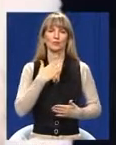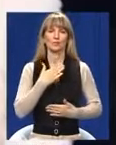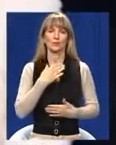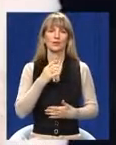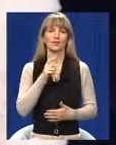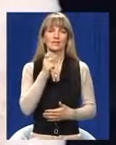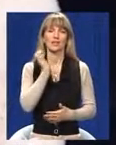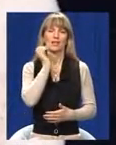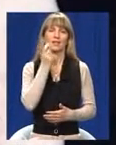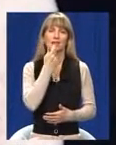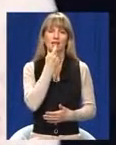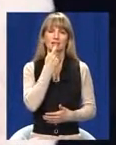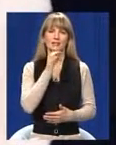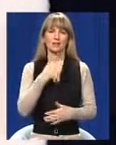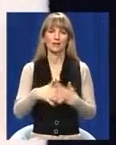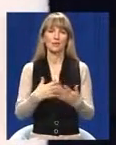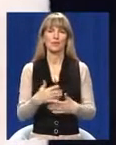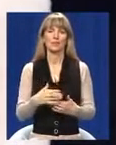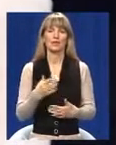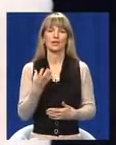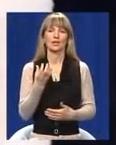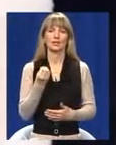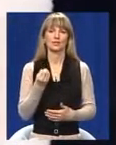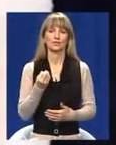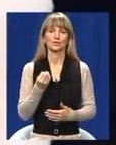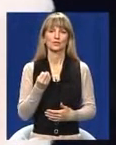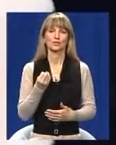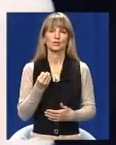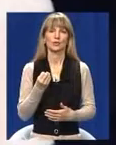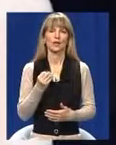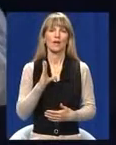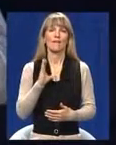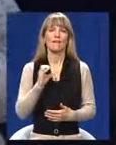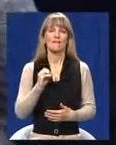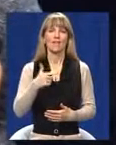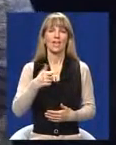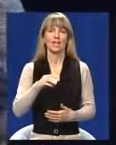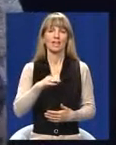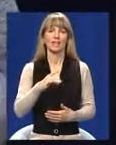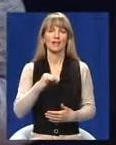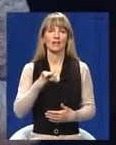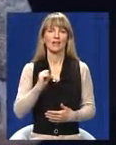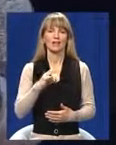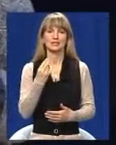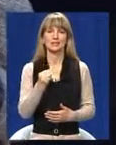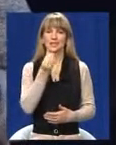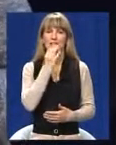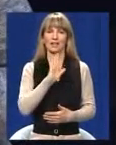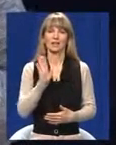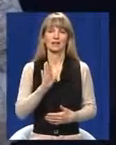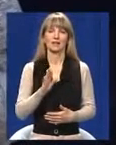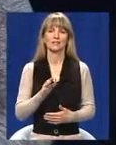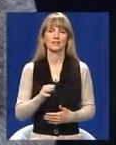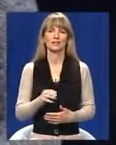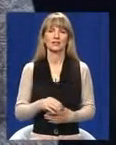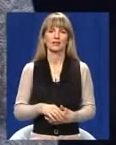яичками. Еще там очень много белков, и зря вегетарианцы их не едят. Большие карманы никому не